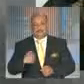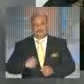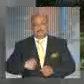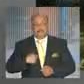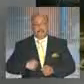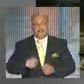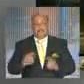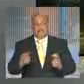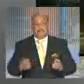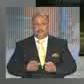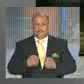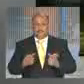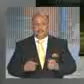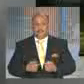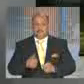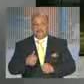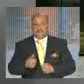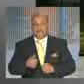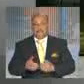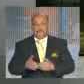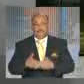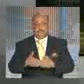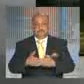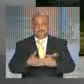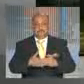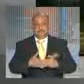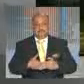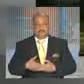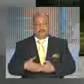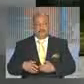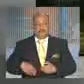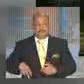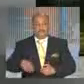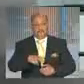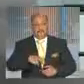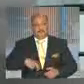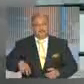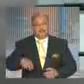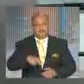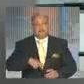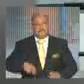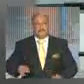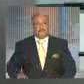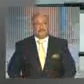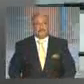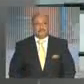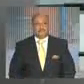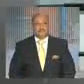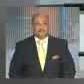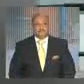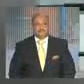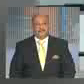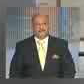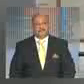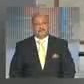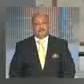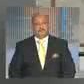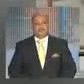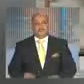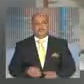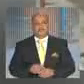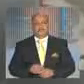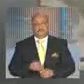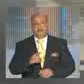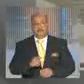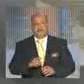الحمد لله. طبيعة هي واحد في منطقته ويعرف الشوارع. مدينة الحامة من المدن الكبرى